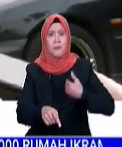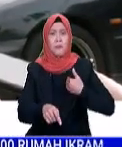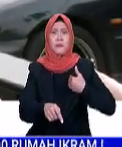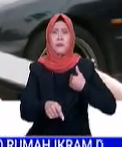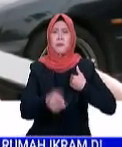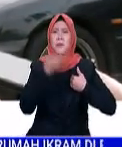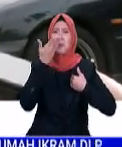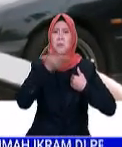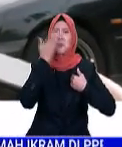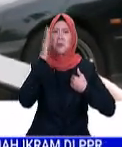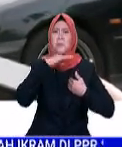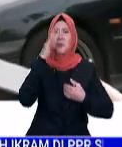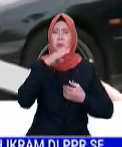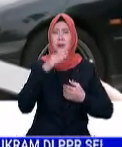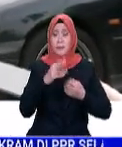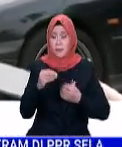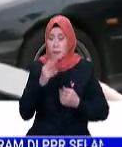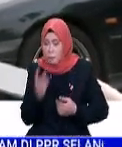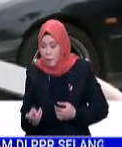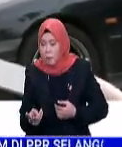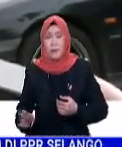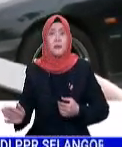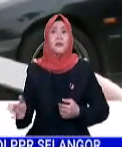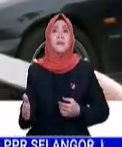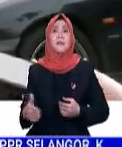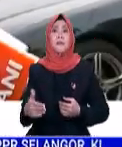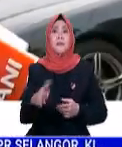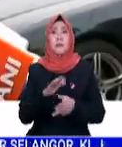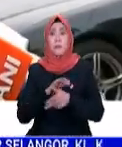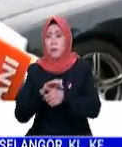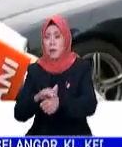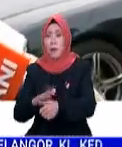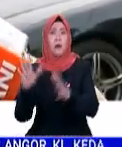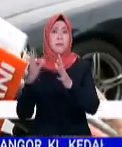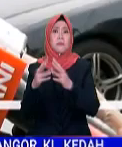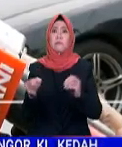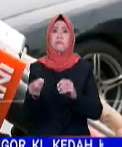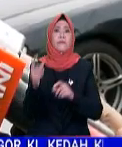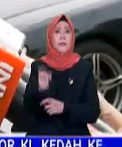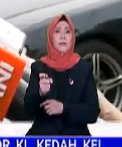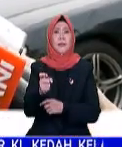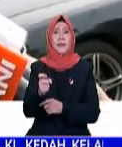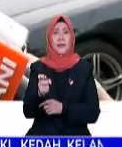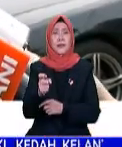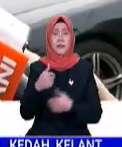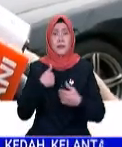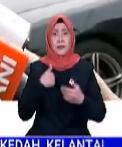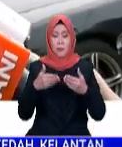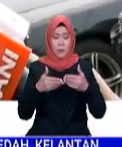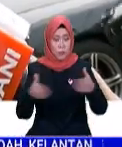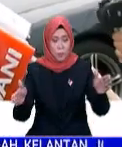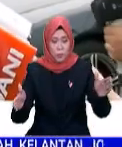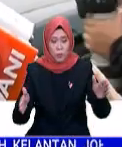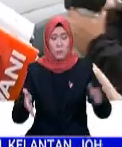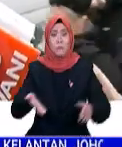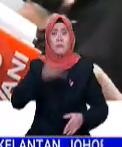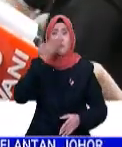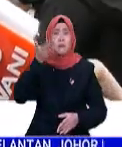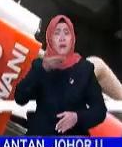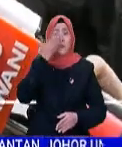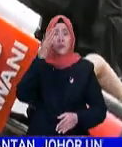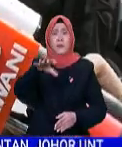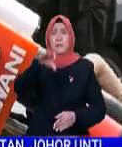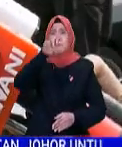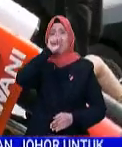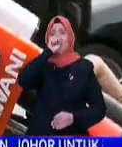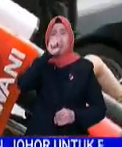seluruh-seluruh tengok. Ikan yang labi-labi semua terlentang habis. Habis tiba saya buka pintu, bau kuat. Air macam tu